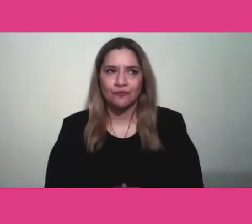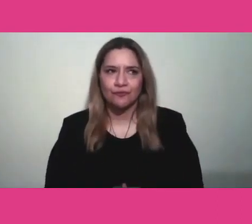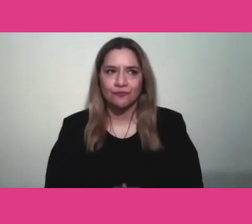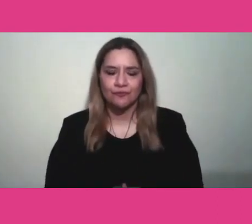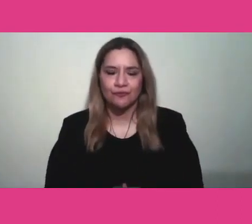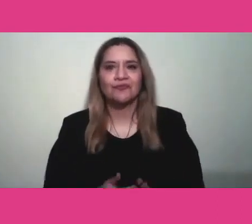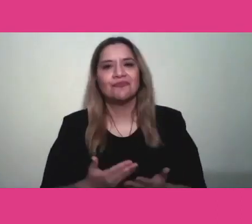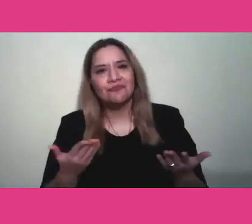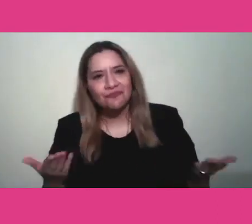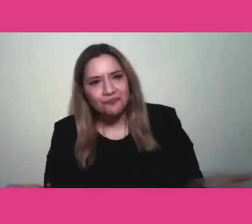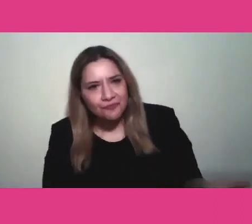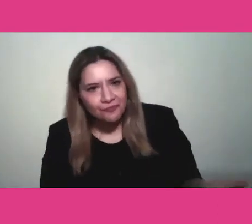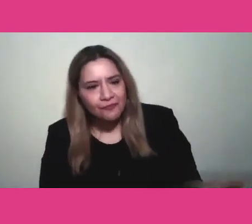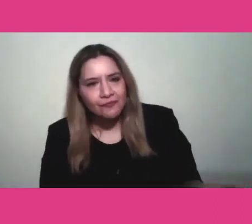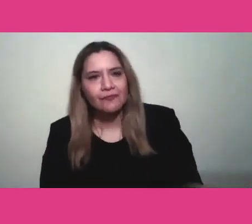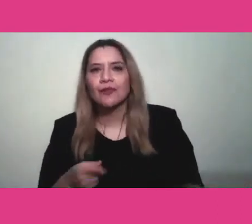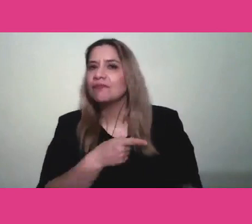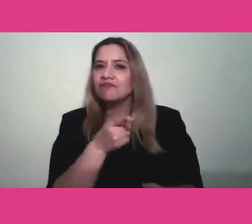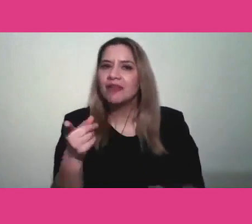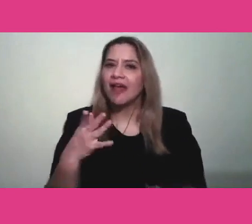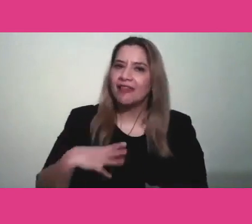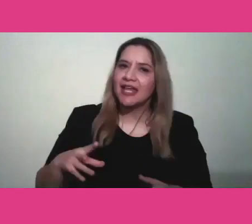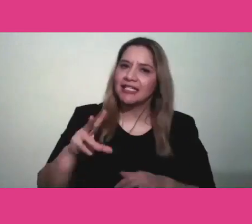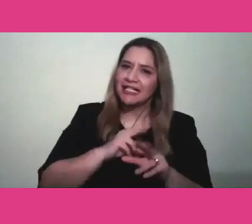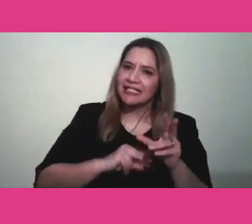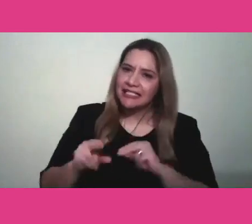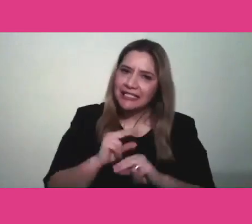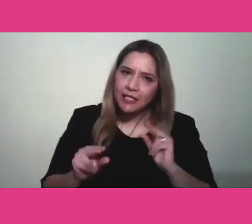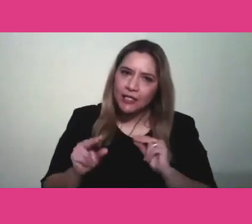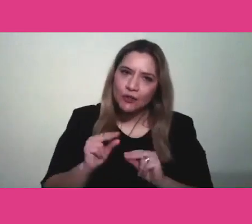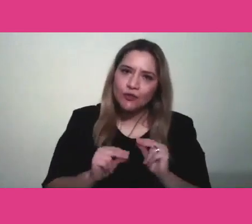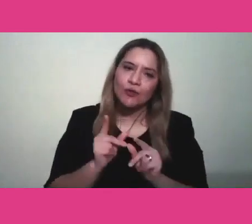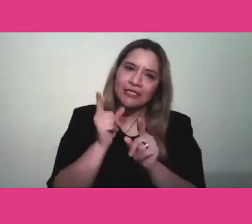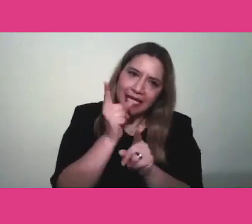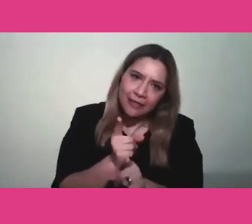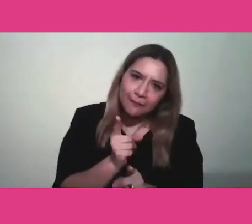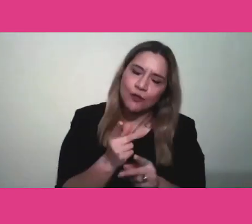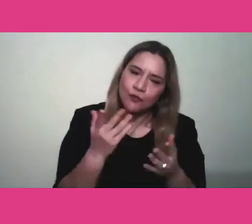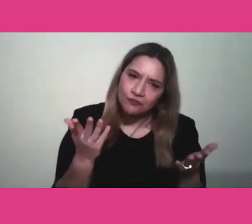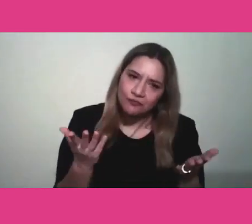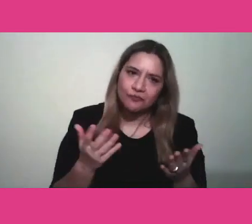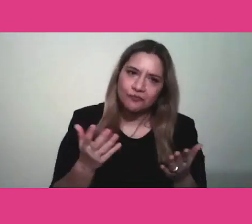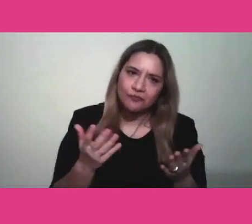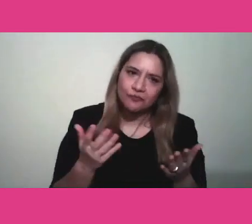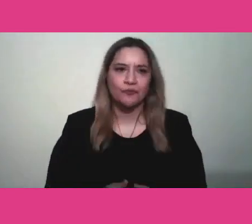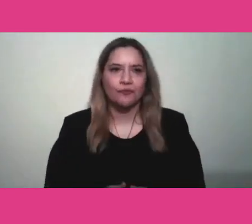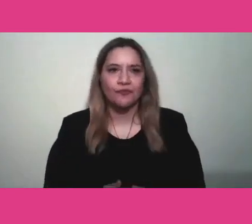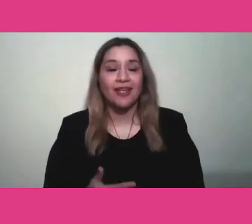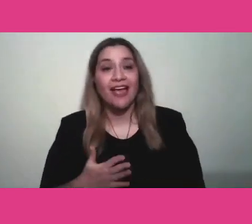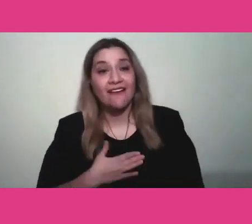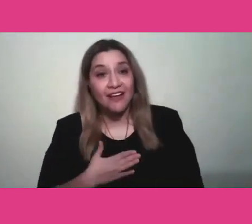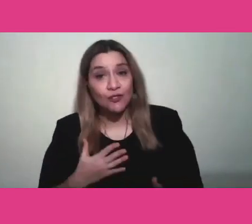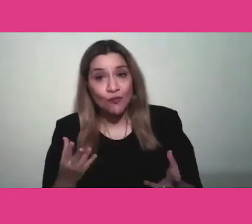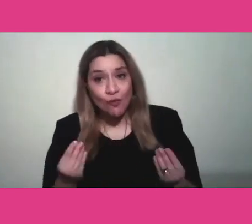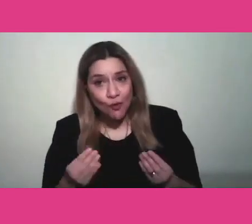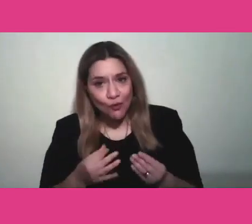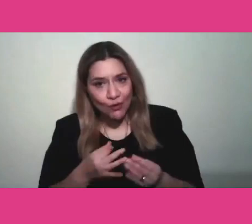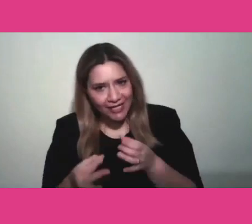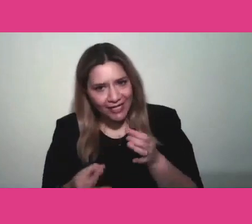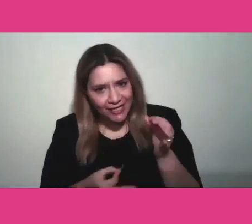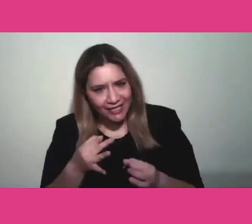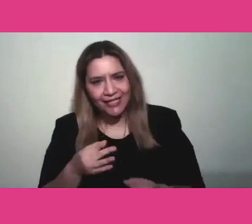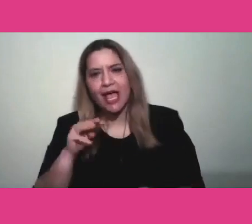Και είμαι στη διάθεσή σας αν θέλετε να συζητήσουμε κάτι πιο συγκεκριμένα. Ευχαριστούμε πάρα πολύ,